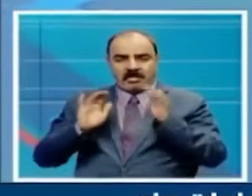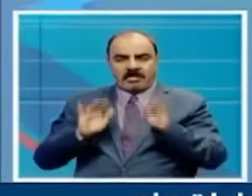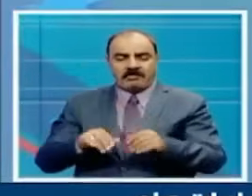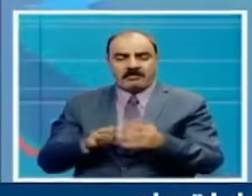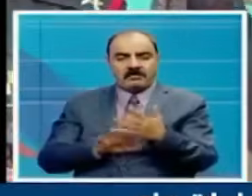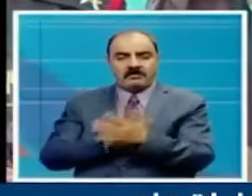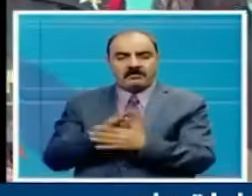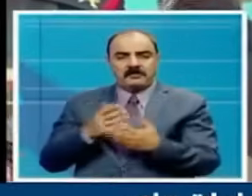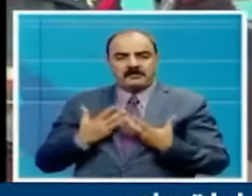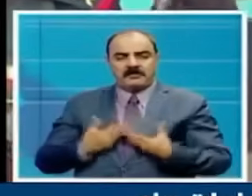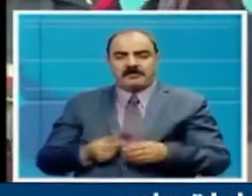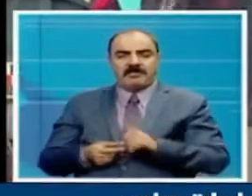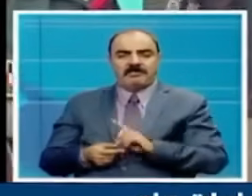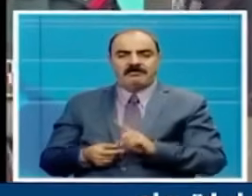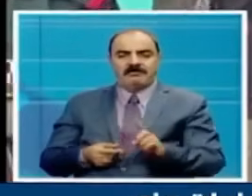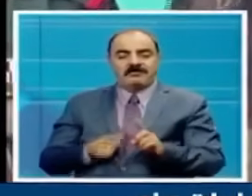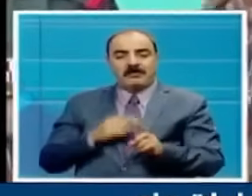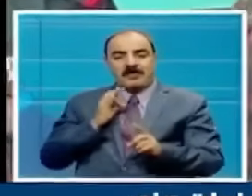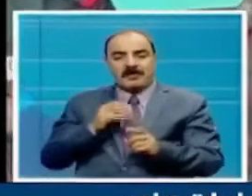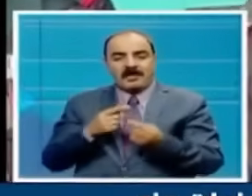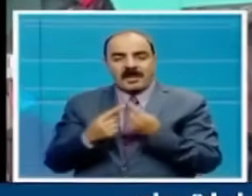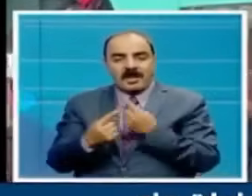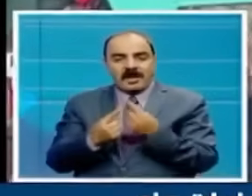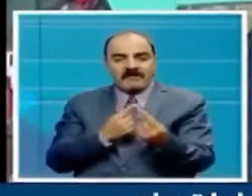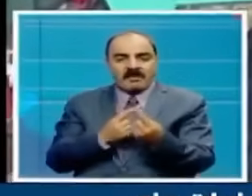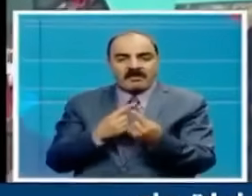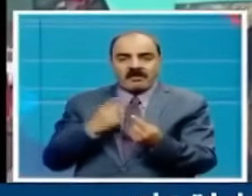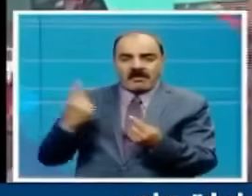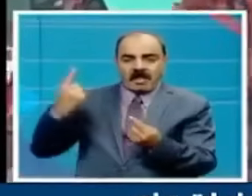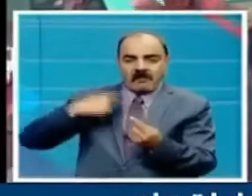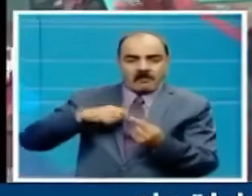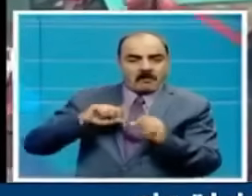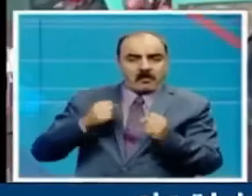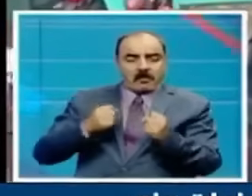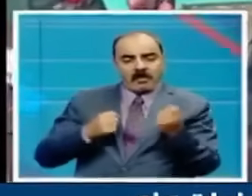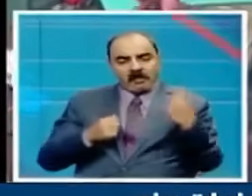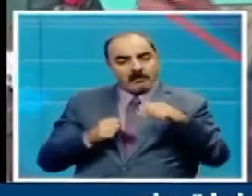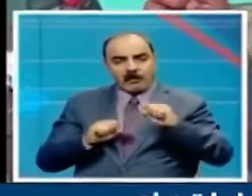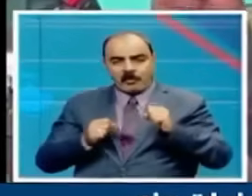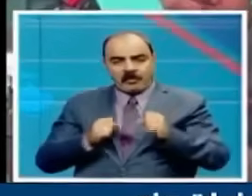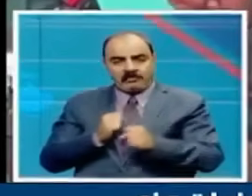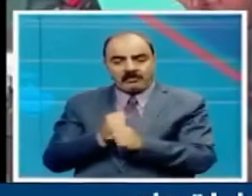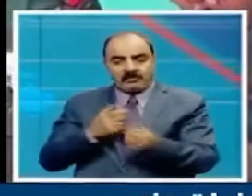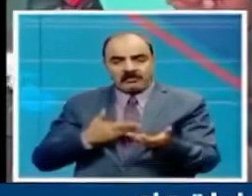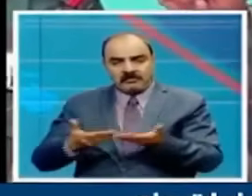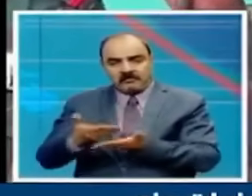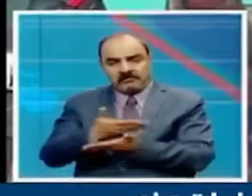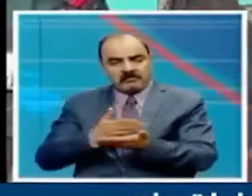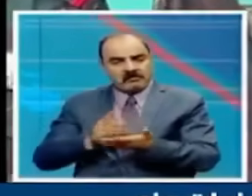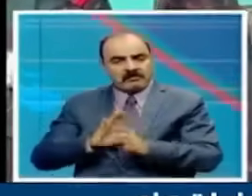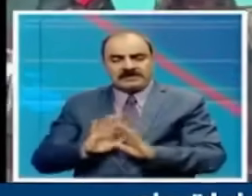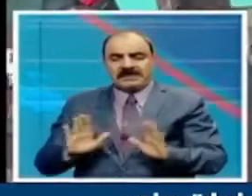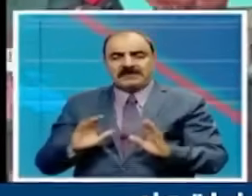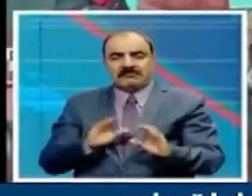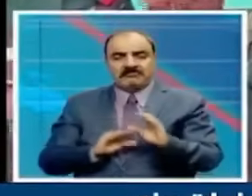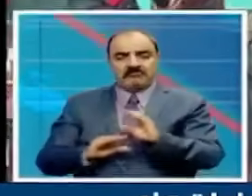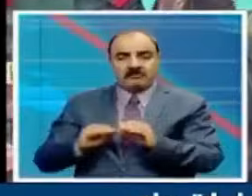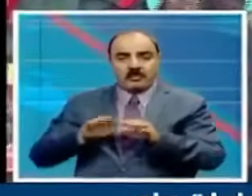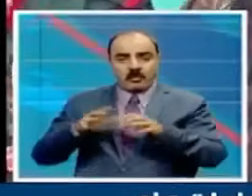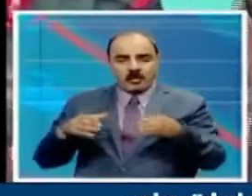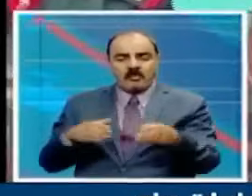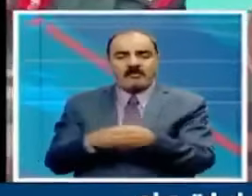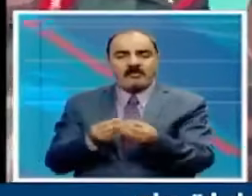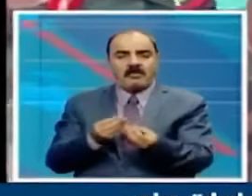في البلاد لن يصمد، مشددا على أنه لا يمكن لأي جهة أن تفرض على السودان أي إجراءات. ودعا البرهان السياسيين في